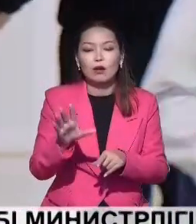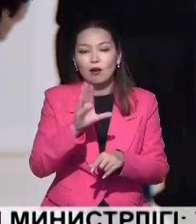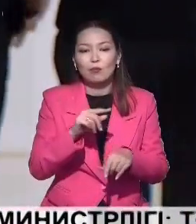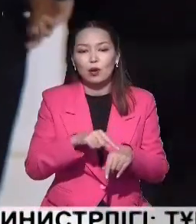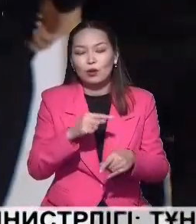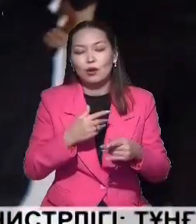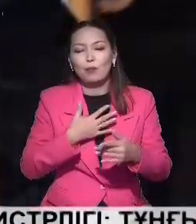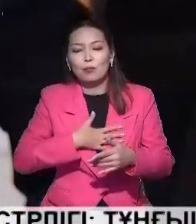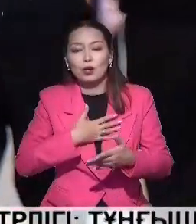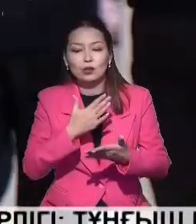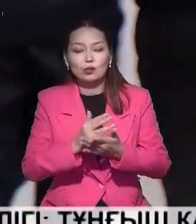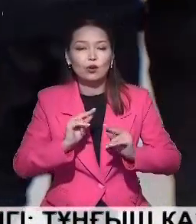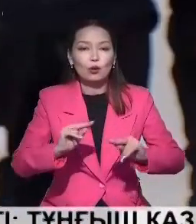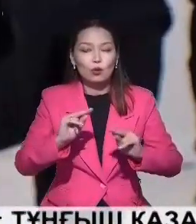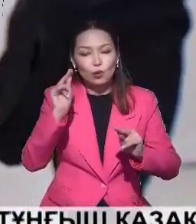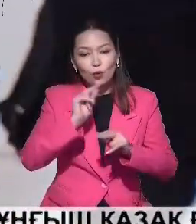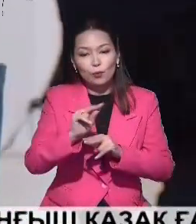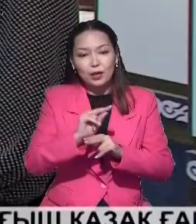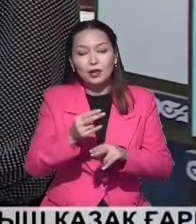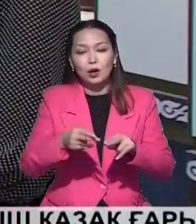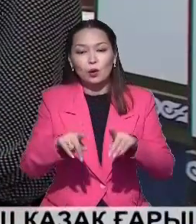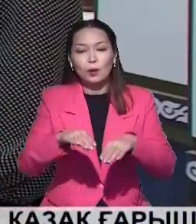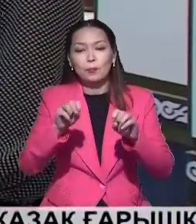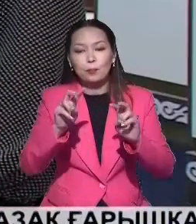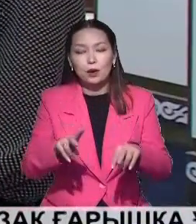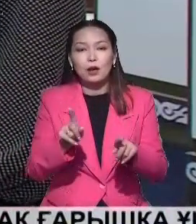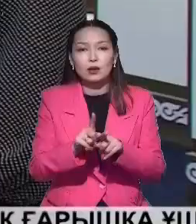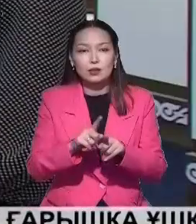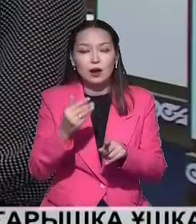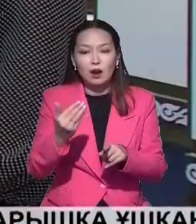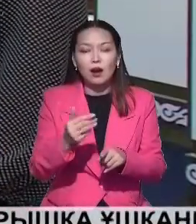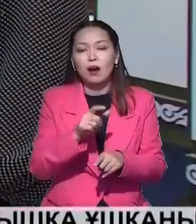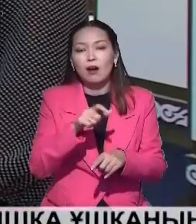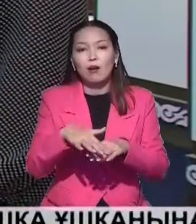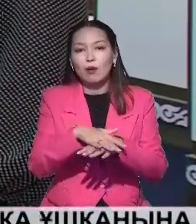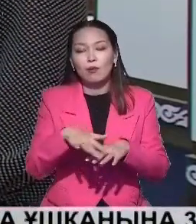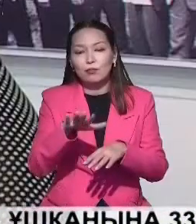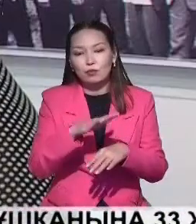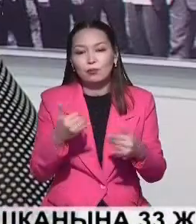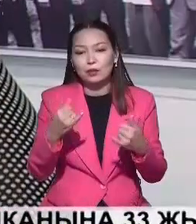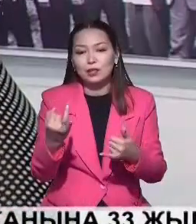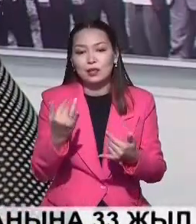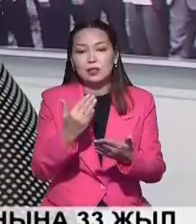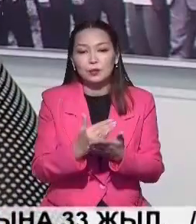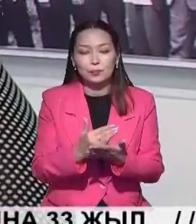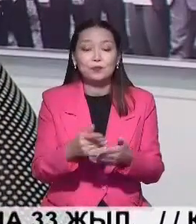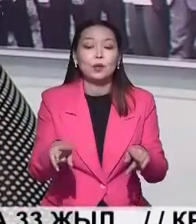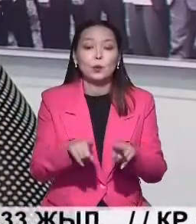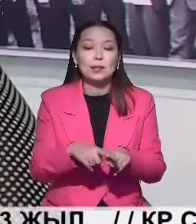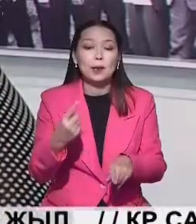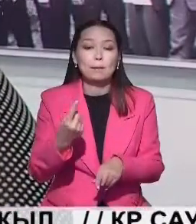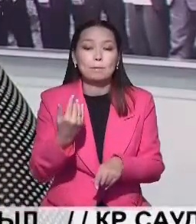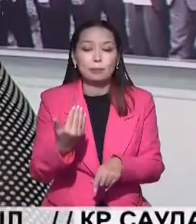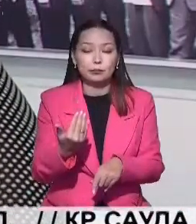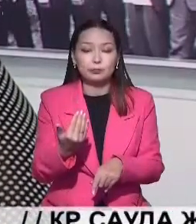Ал ұстаздың сабақ беру тәсілі мен осы мамандықты қалап келуі әріптестерінің таңданысын туғызуда. Осындай бір